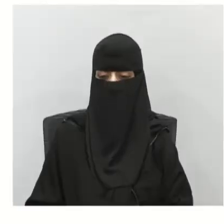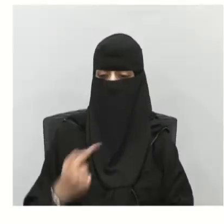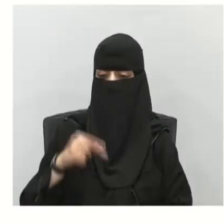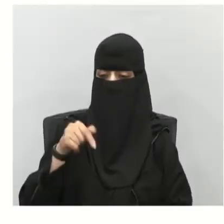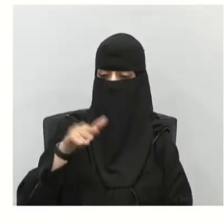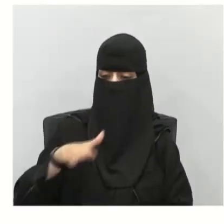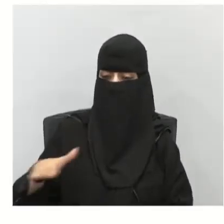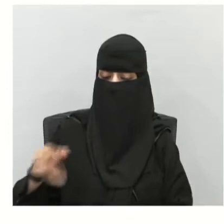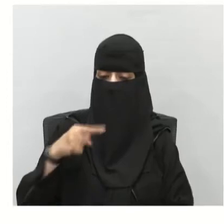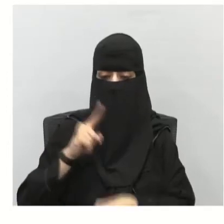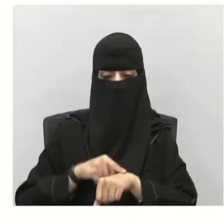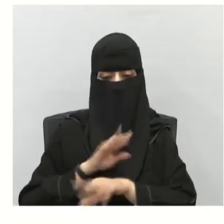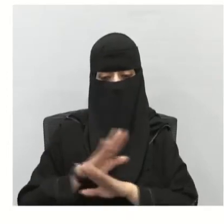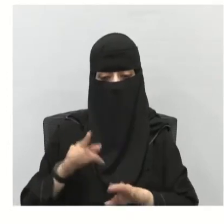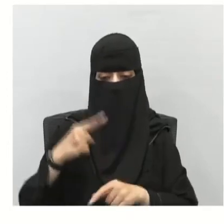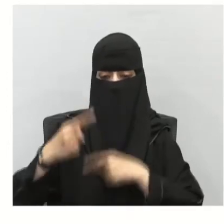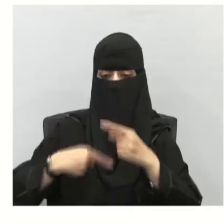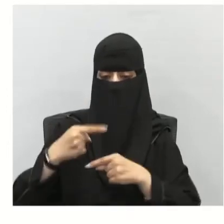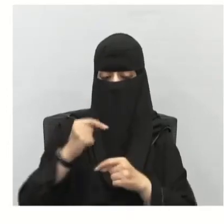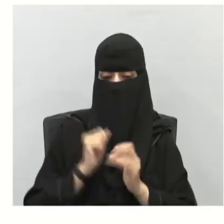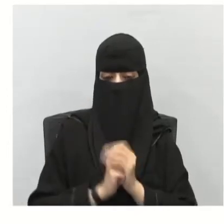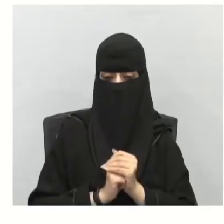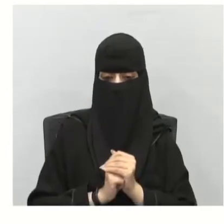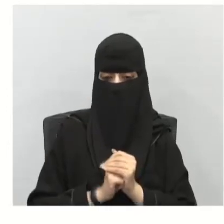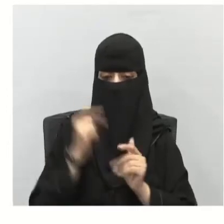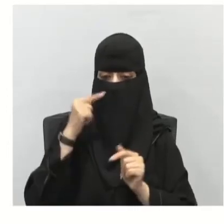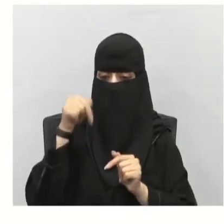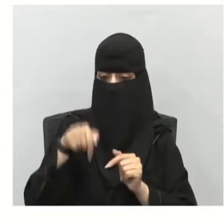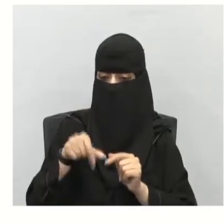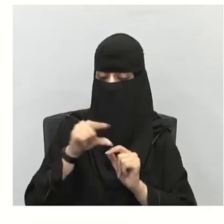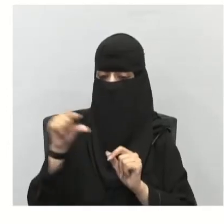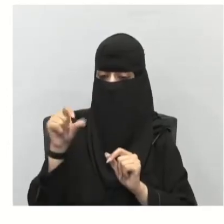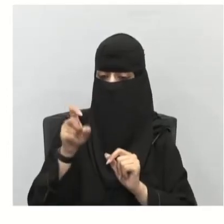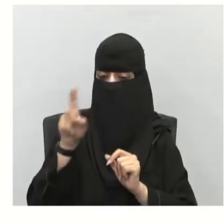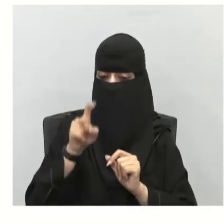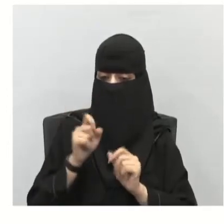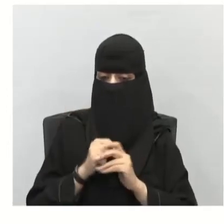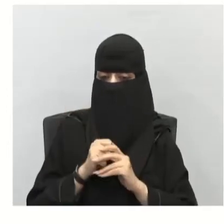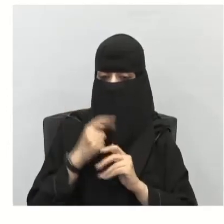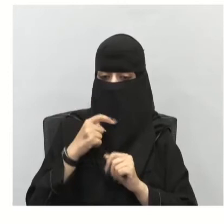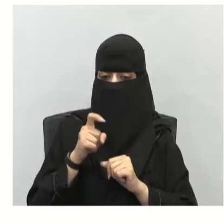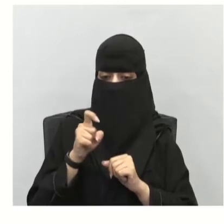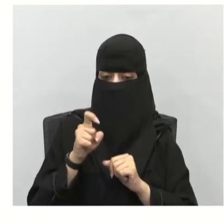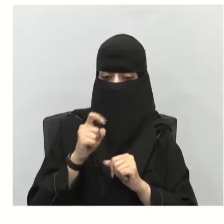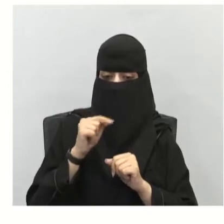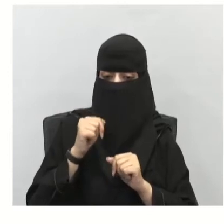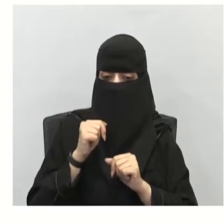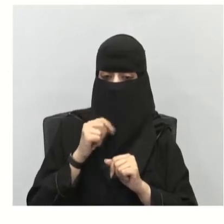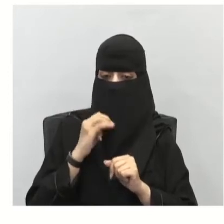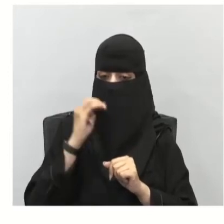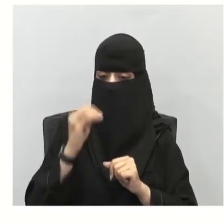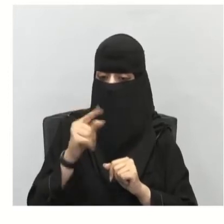إذا صغاري انتهى الوقت، هيا نكمل. الآن يا صغاري ثالثا أجيب حسب